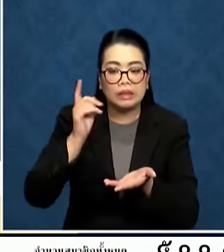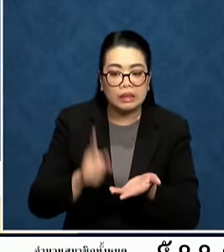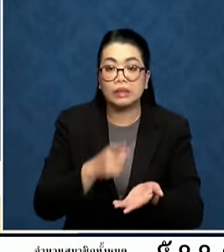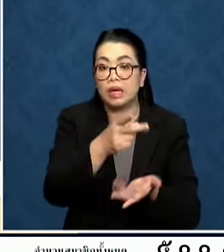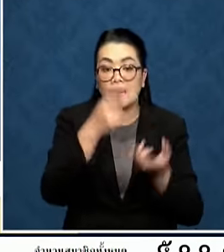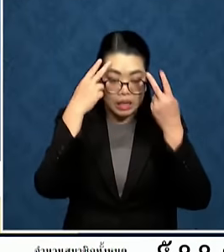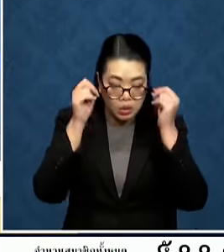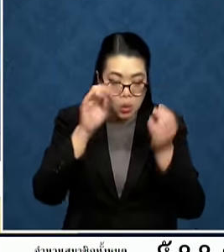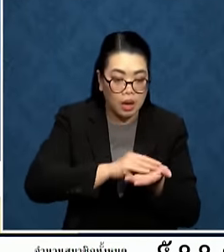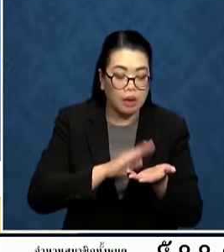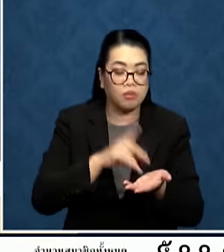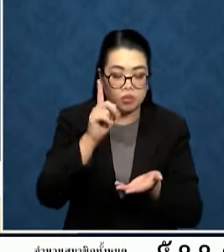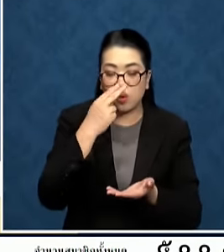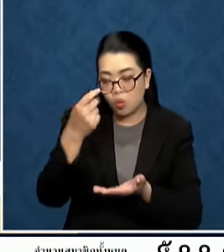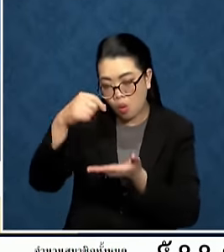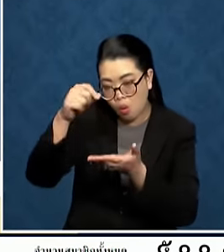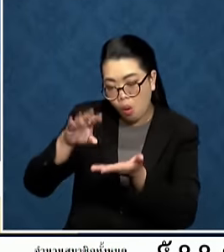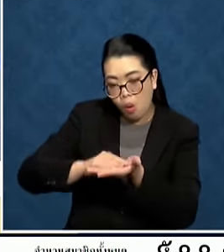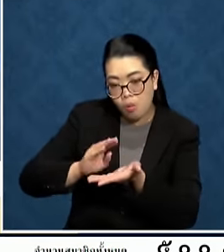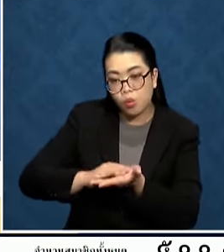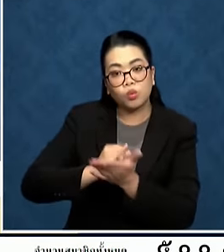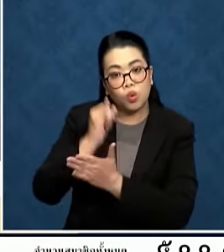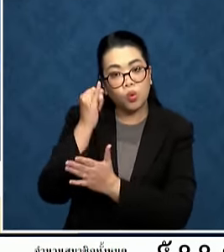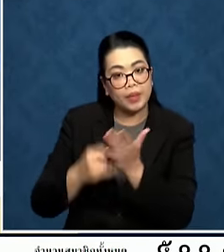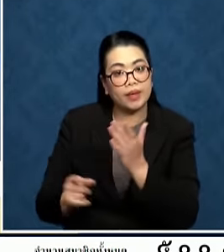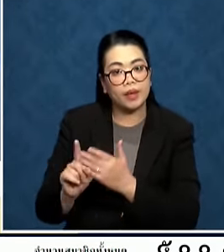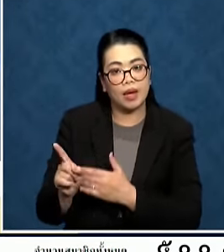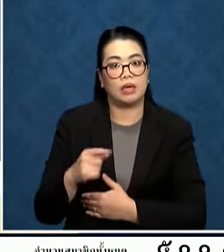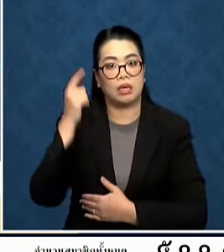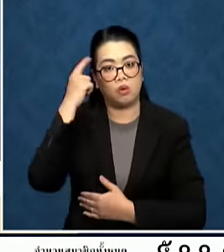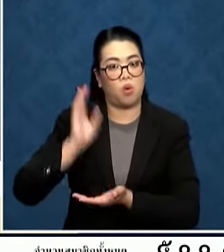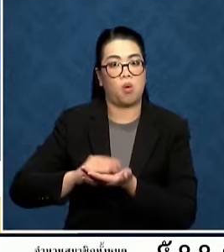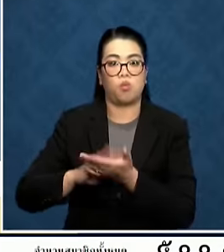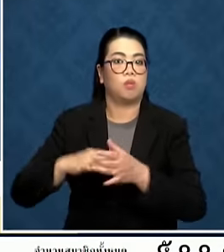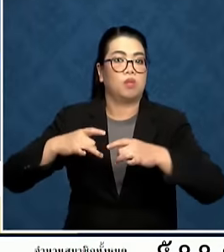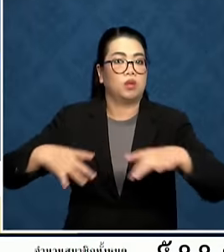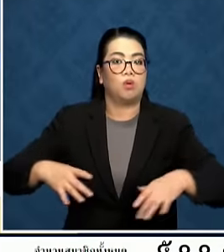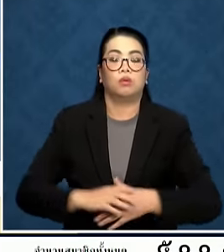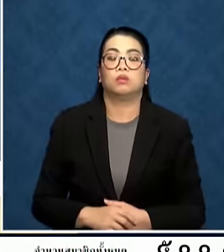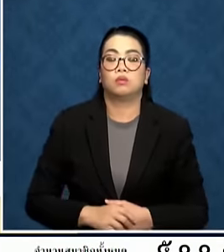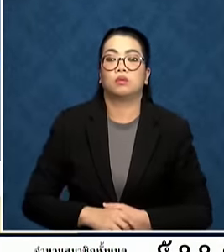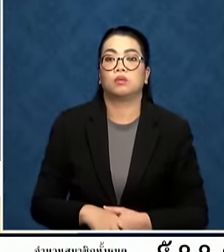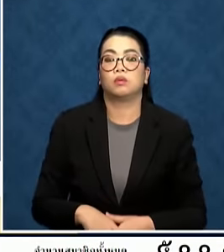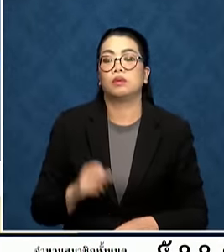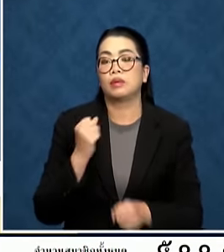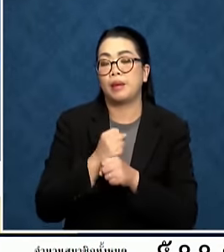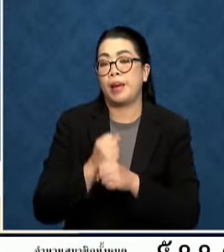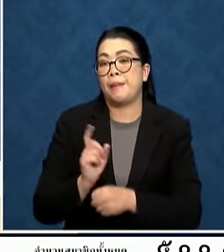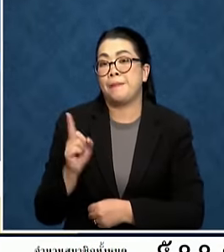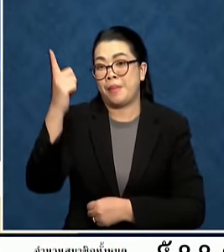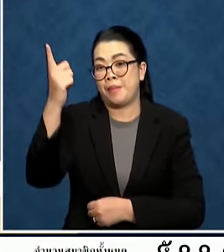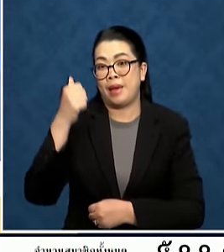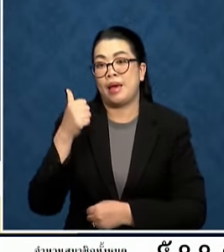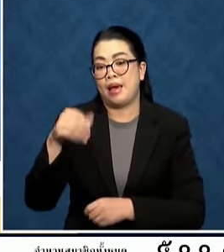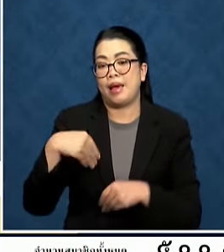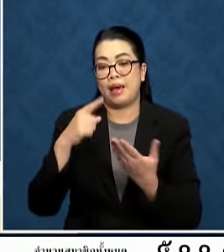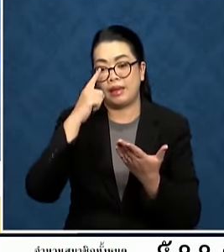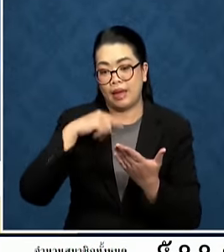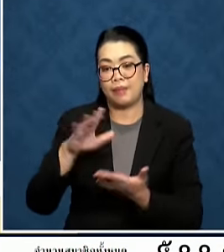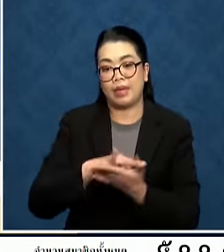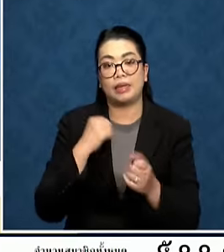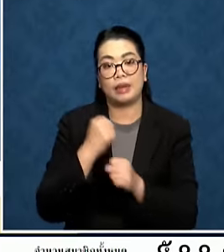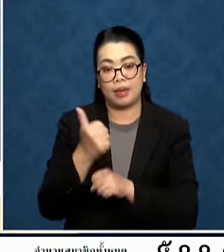รายงานอีกแบบอาจจะต้องไปเช็คว่าข้อมูลที่ท่านได้ถูกต้องแค่ไหนสุดท้ายสร้างงานใหม่ๆให้ประเทศนะครับได้จริงมยท่านนายกต้องเข้าใจ